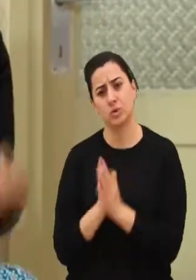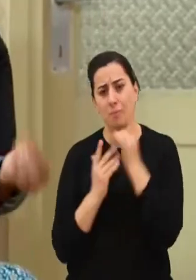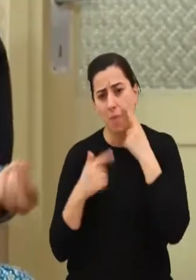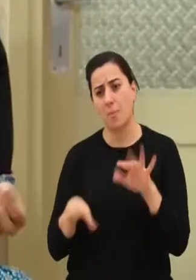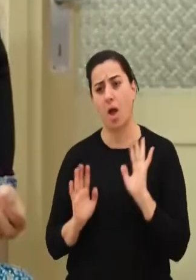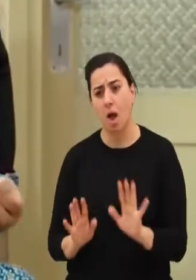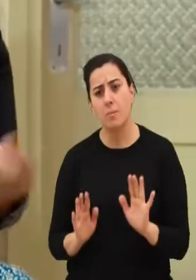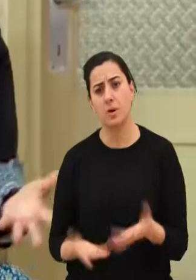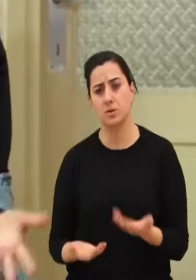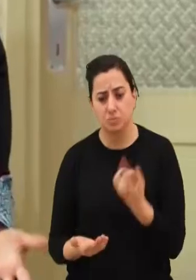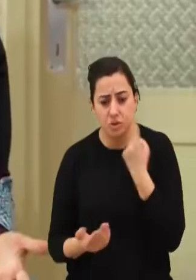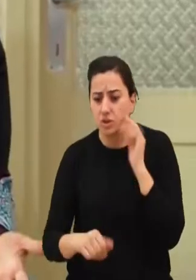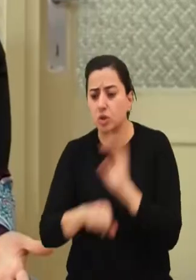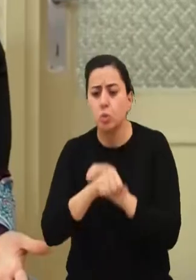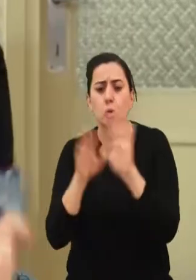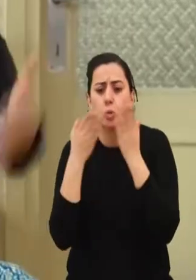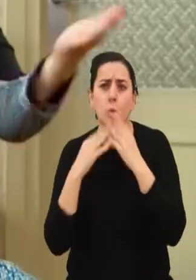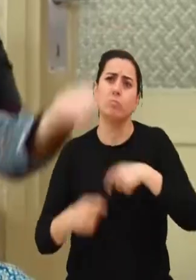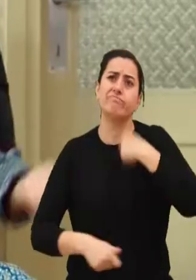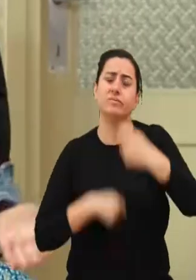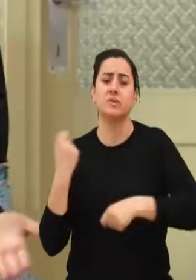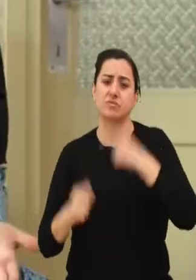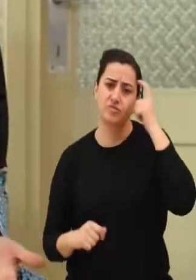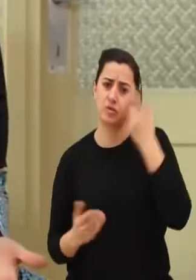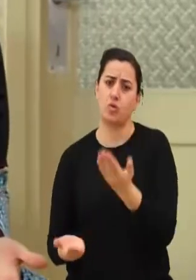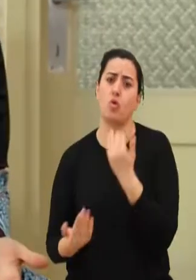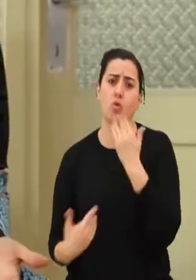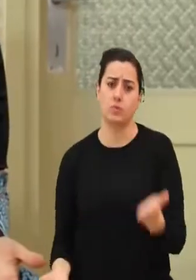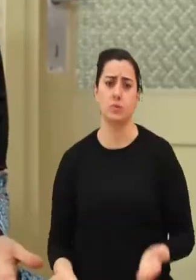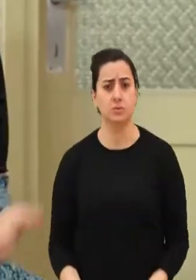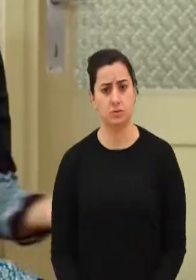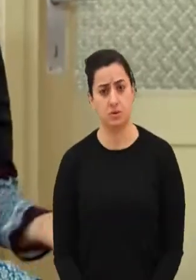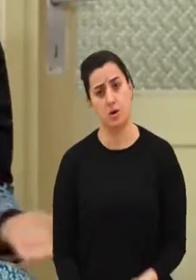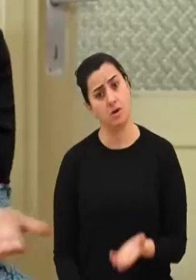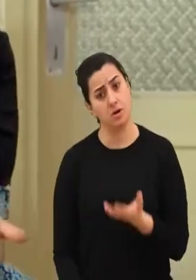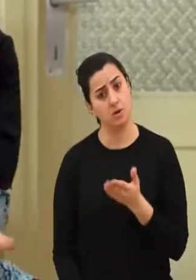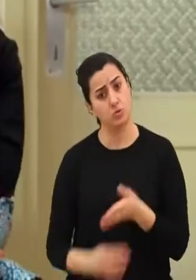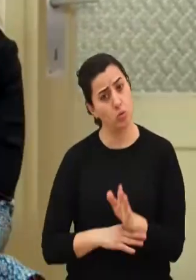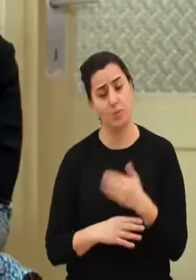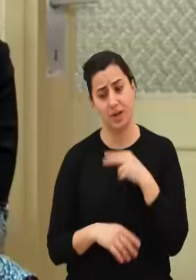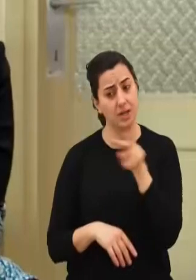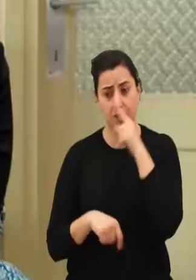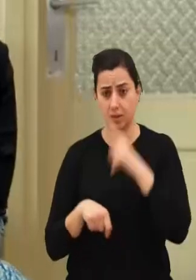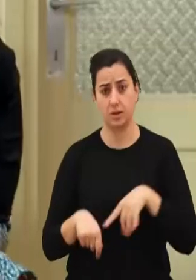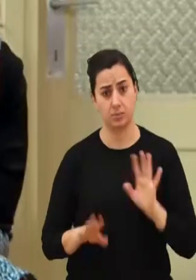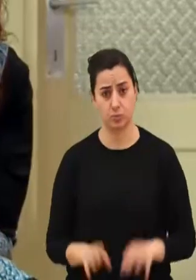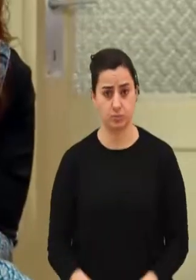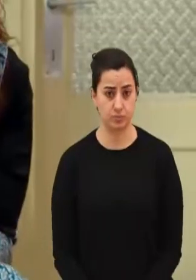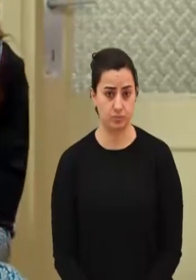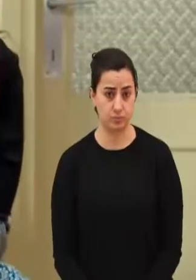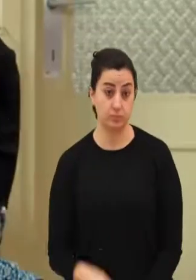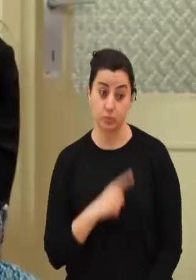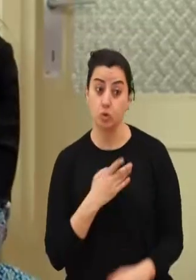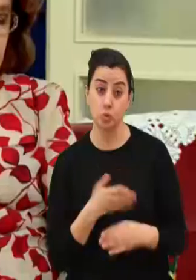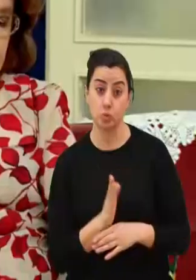ya gözle görülür böyle elle tutulur hiçbir şey yok ortada. Siz kendi kendinize nerelere kadar gelmişsiniz yani. Aa gerçekten inanamıyorum ben size.